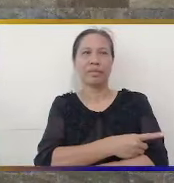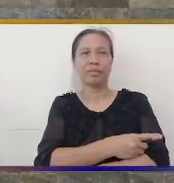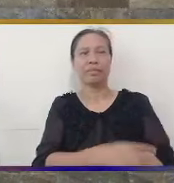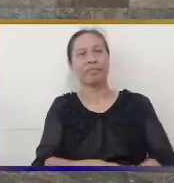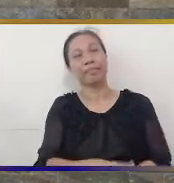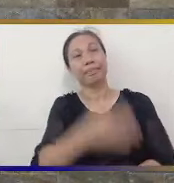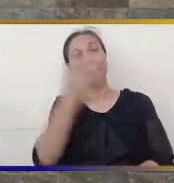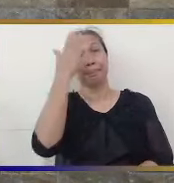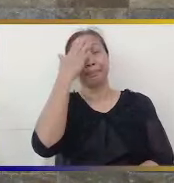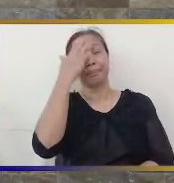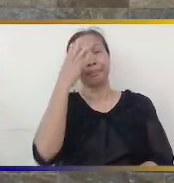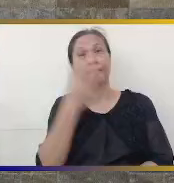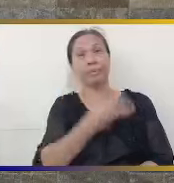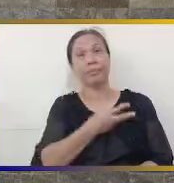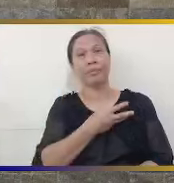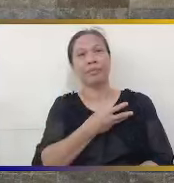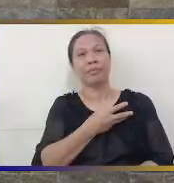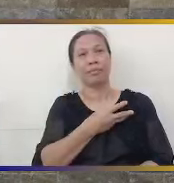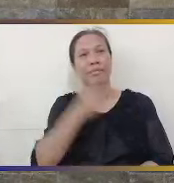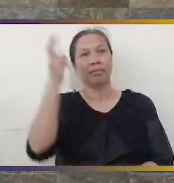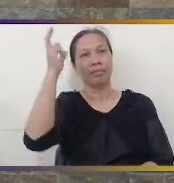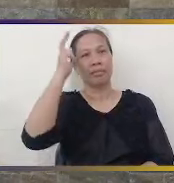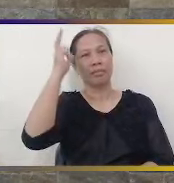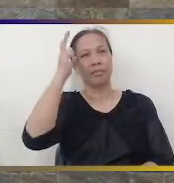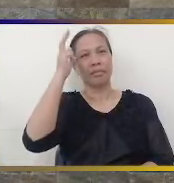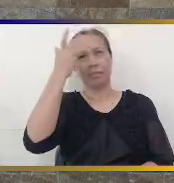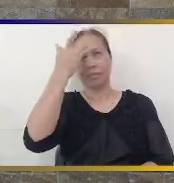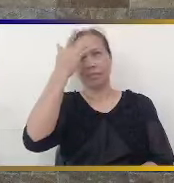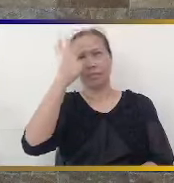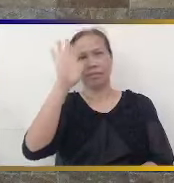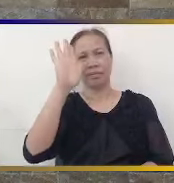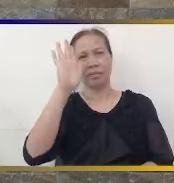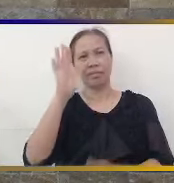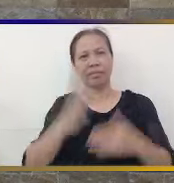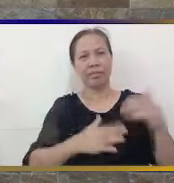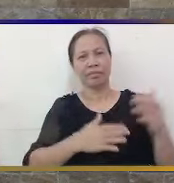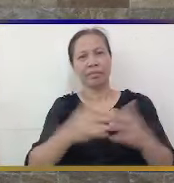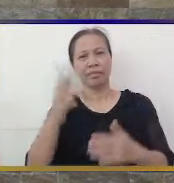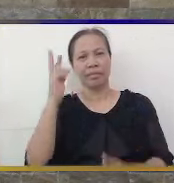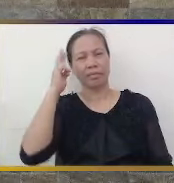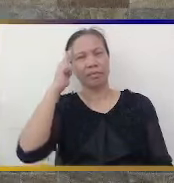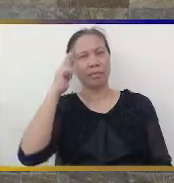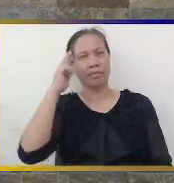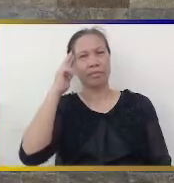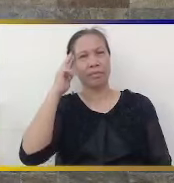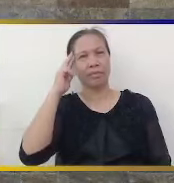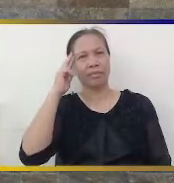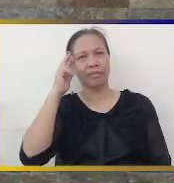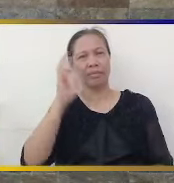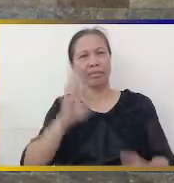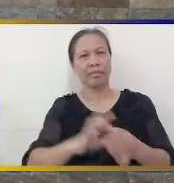Al kaptid marunong diyablo anumang nagiging dahilan ng